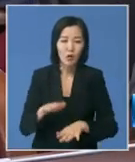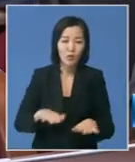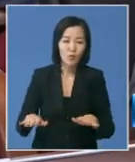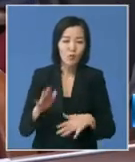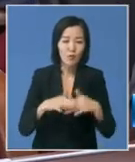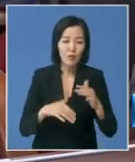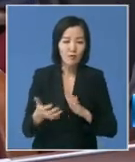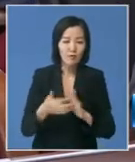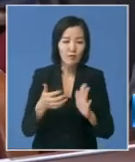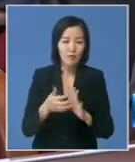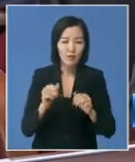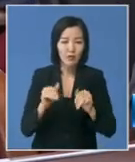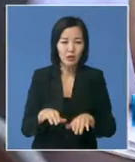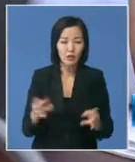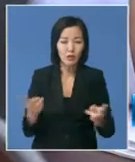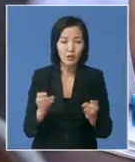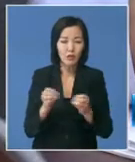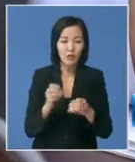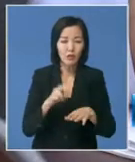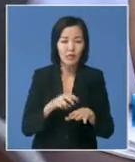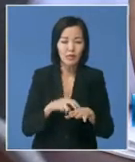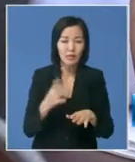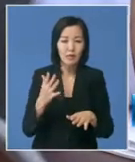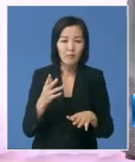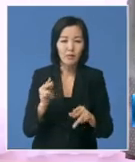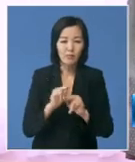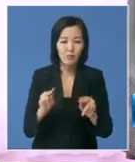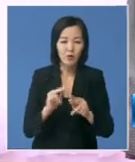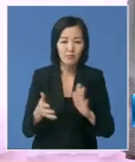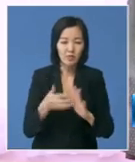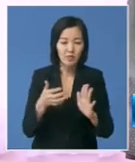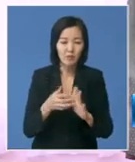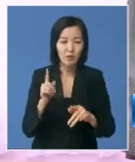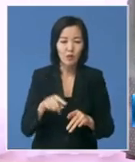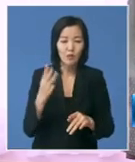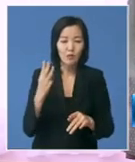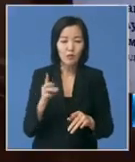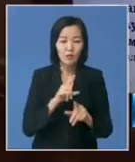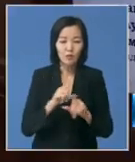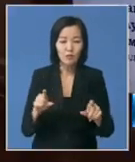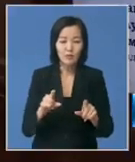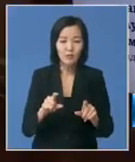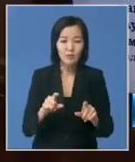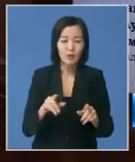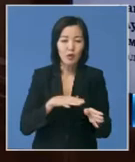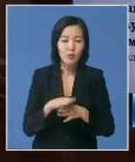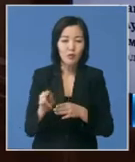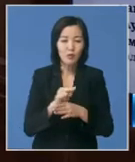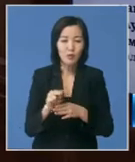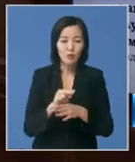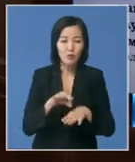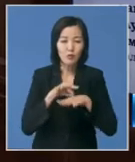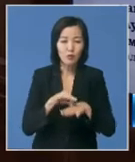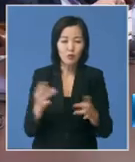тапшылығын шешу қажет. 10 дәрігер мен 5 мұғалім жетіспейді. Нөмірі 3-ші орта мектепке күрделі жөндеу жұмысын